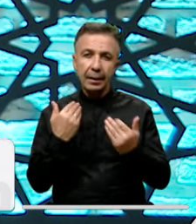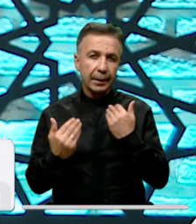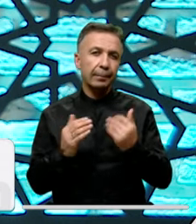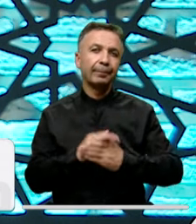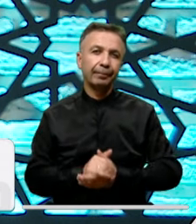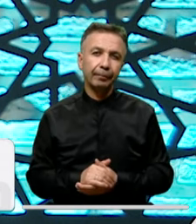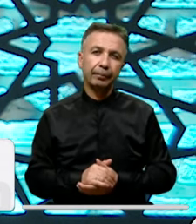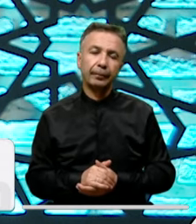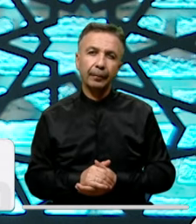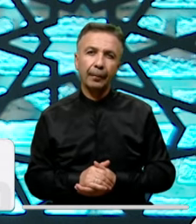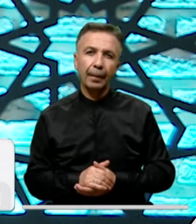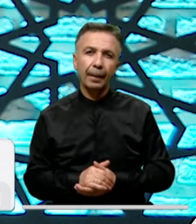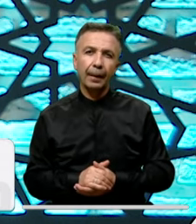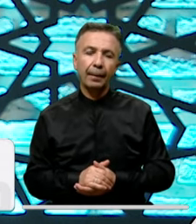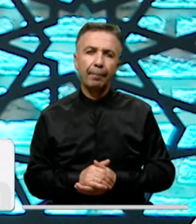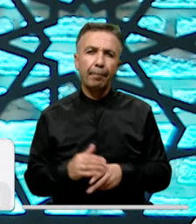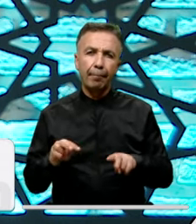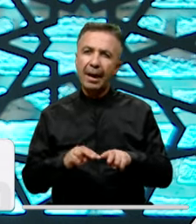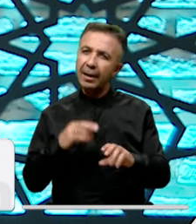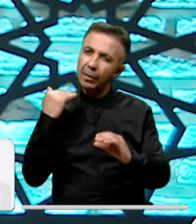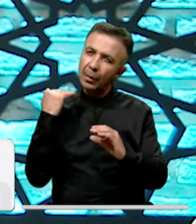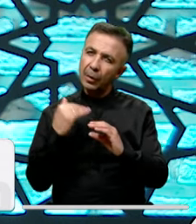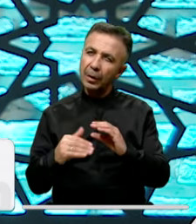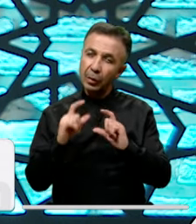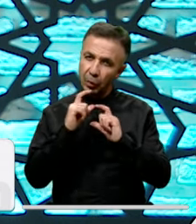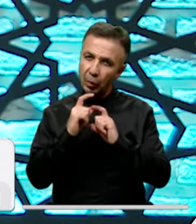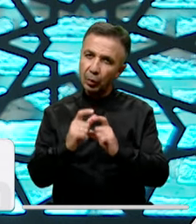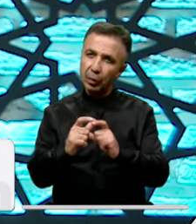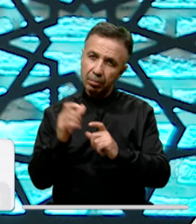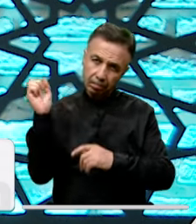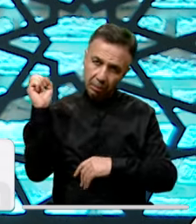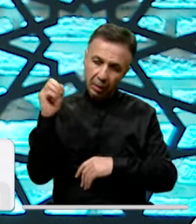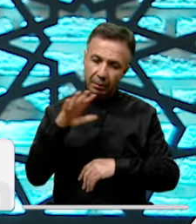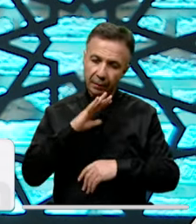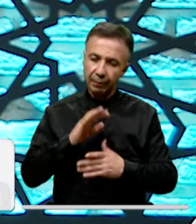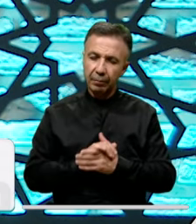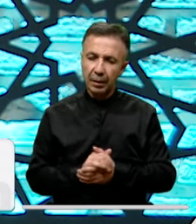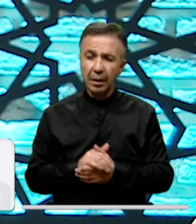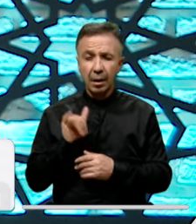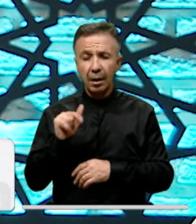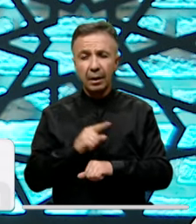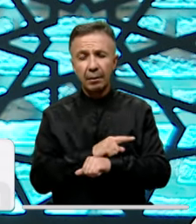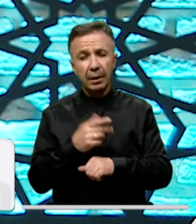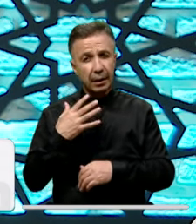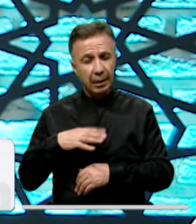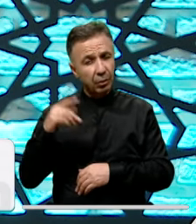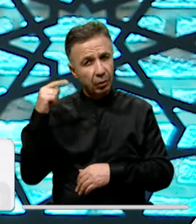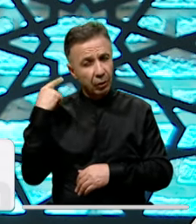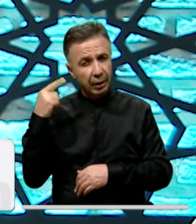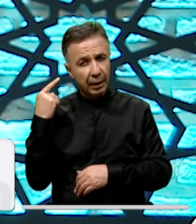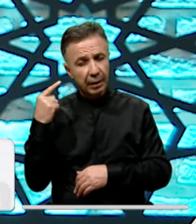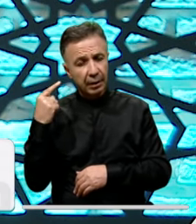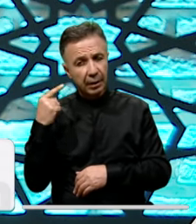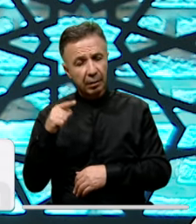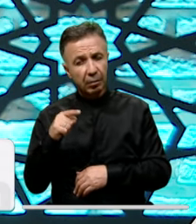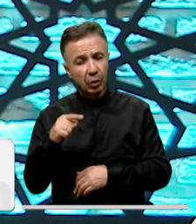@diyanet.gov.tr adresi üzerinden de mail yoluyla sorularınızı gönderebilirsiniz. Aynı zamanda programımızla alakalı istek, öneri ve görüşlerinizi de